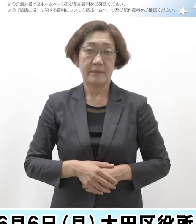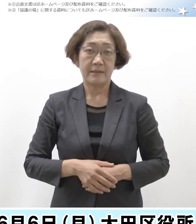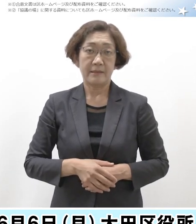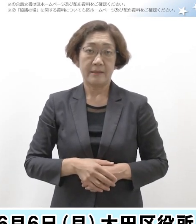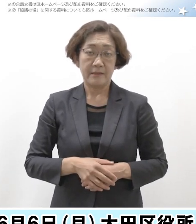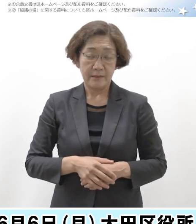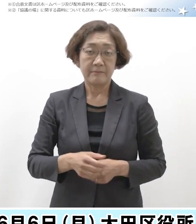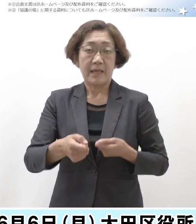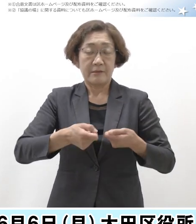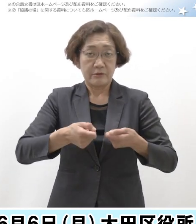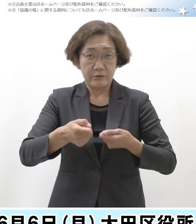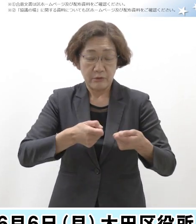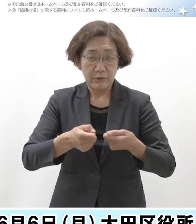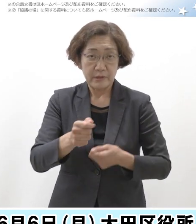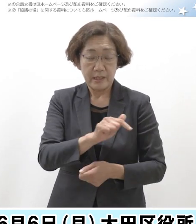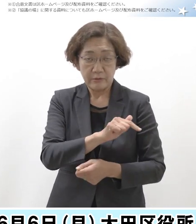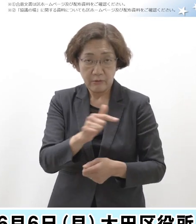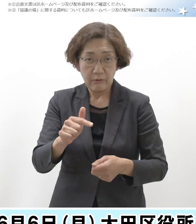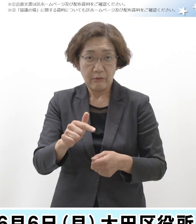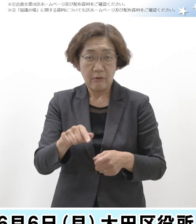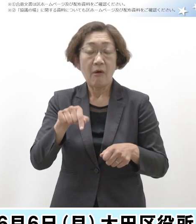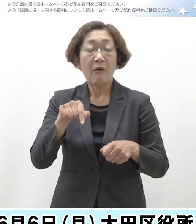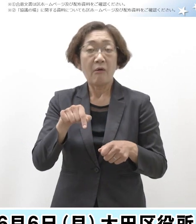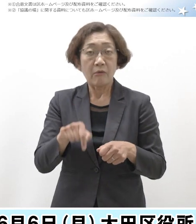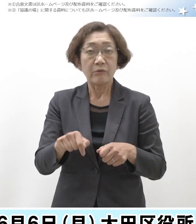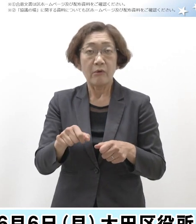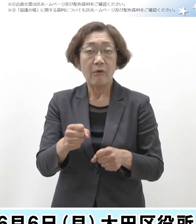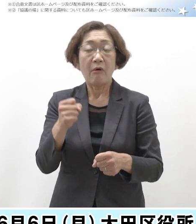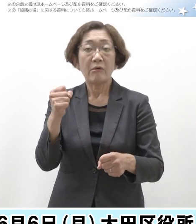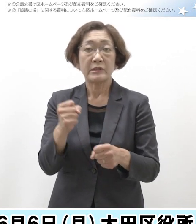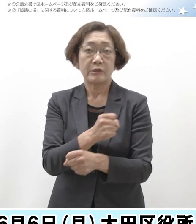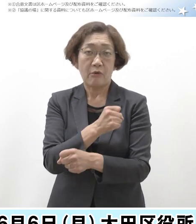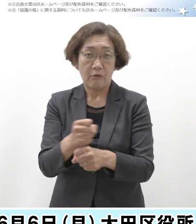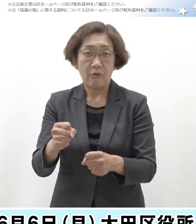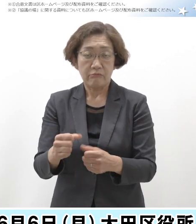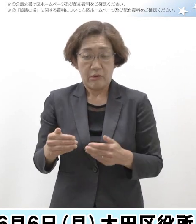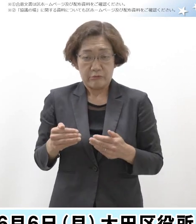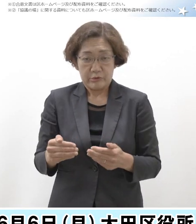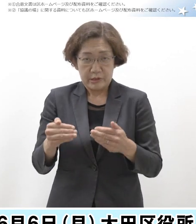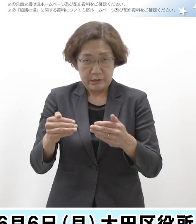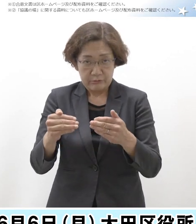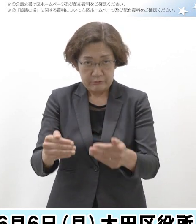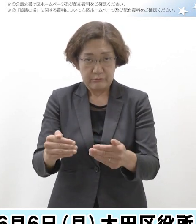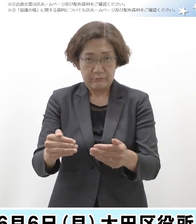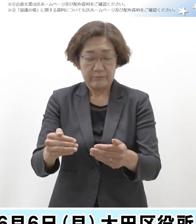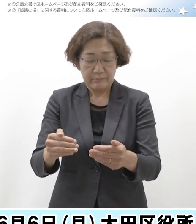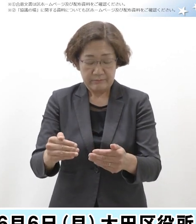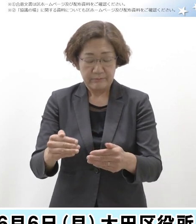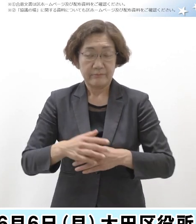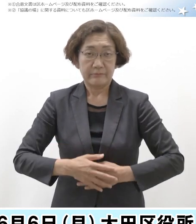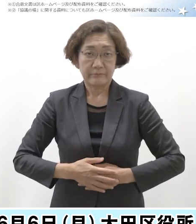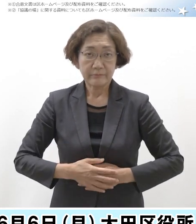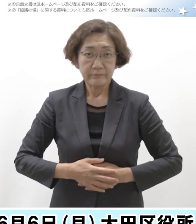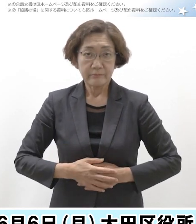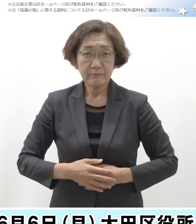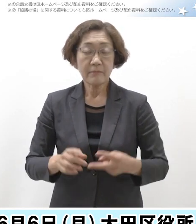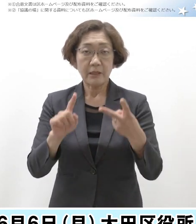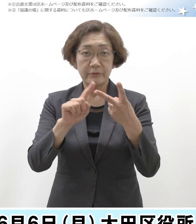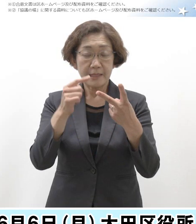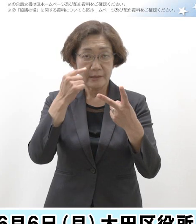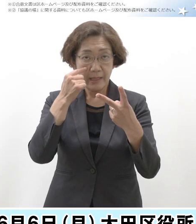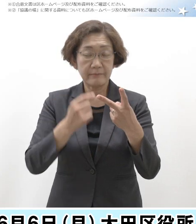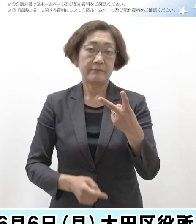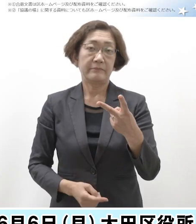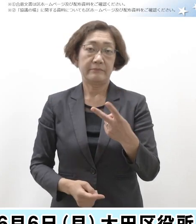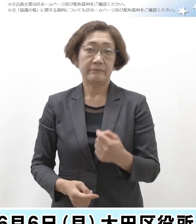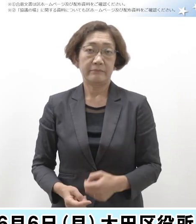調整など本事業を推進する主体となること。2点目といたしましては、